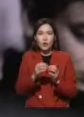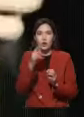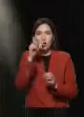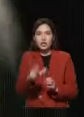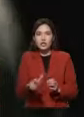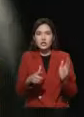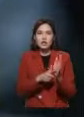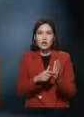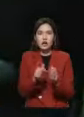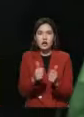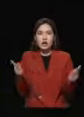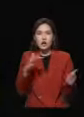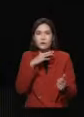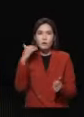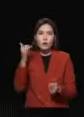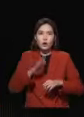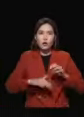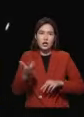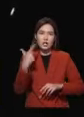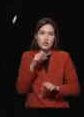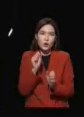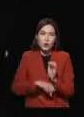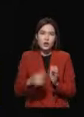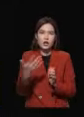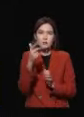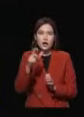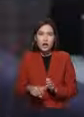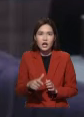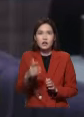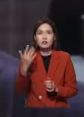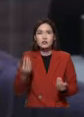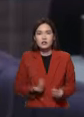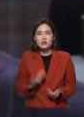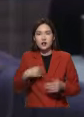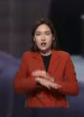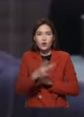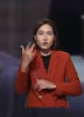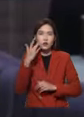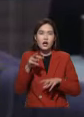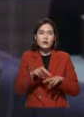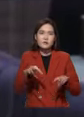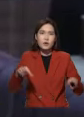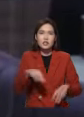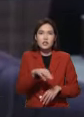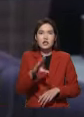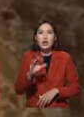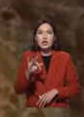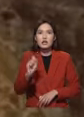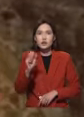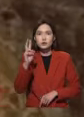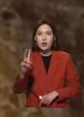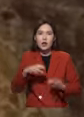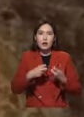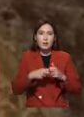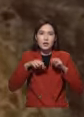жетеуі ажырасады. Өзіне өзі қол жұмсаған әрбір бесінші адам бәс тігіп өмірден бас кешеді. Мәжіліс төрағасы Ерлан Қошанов бұл